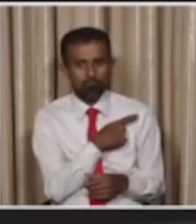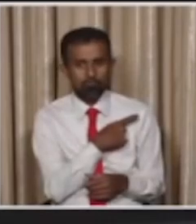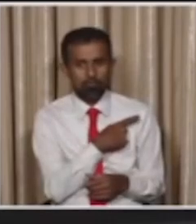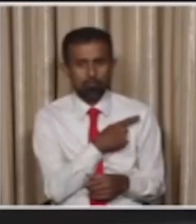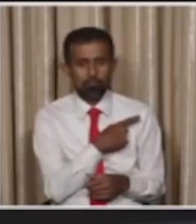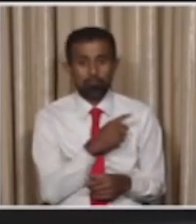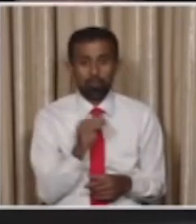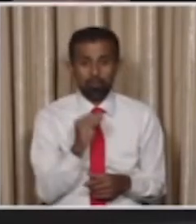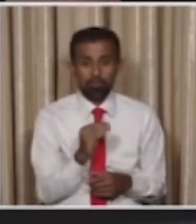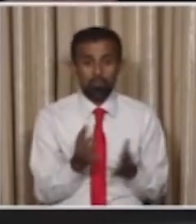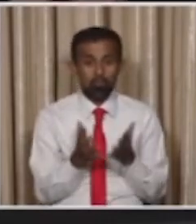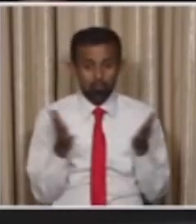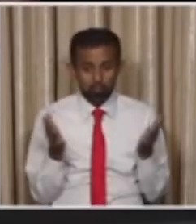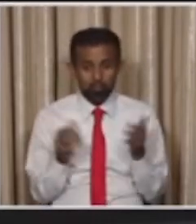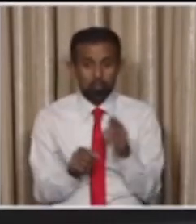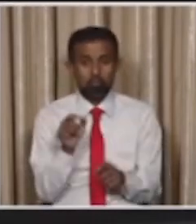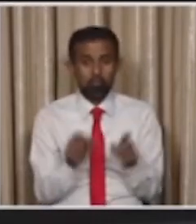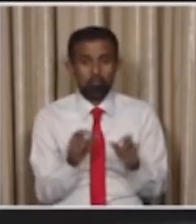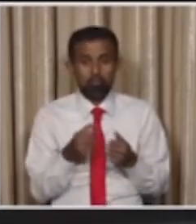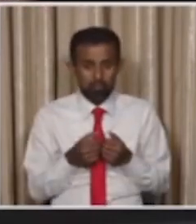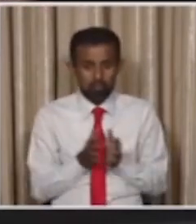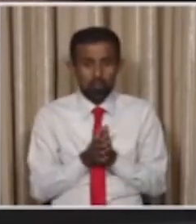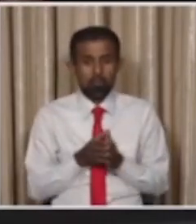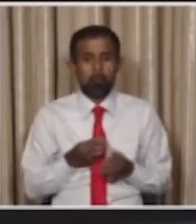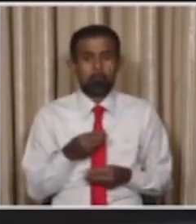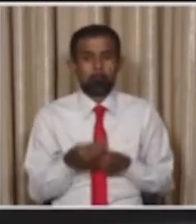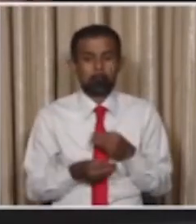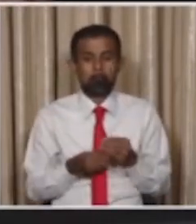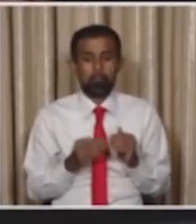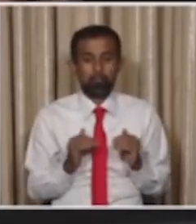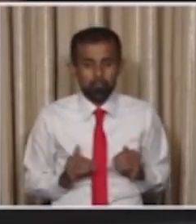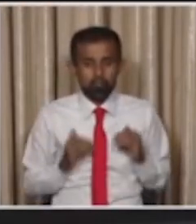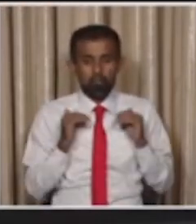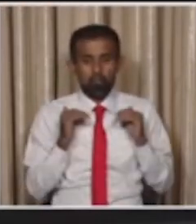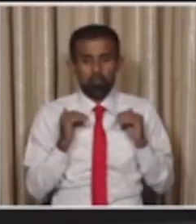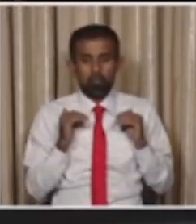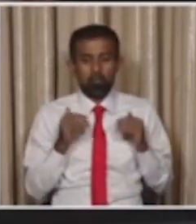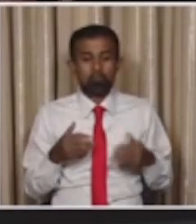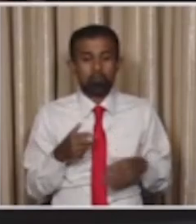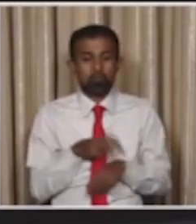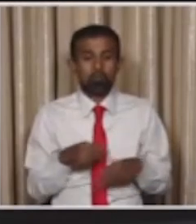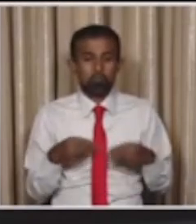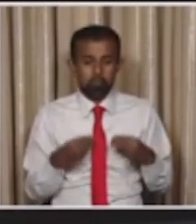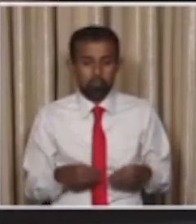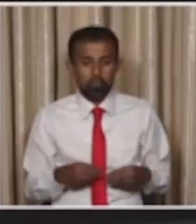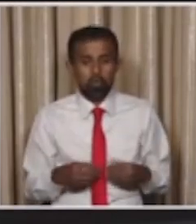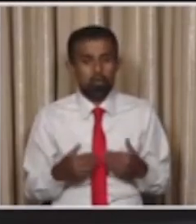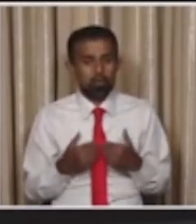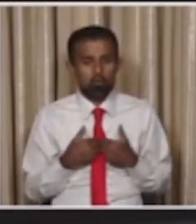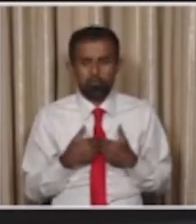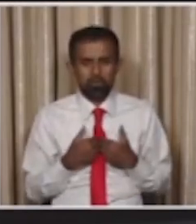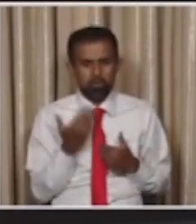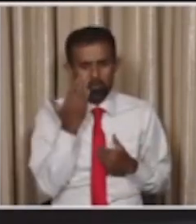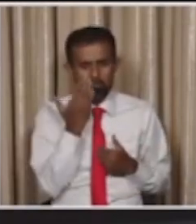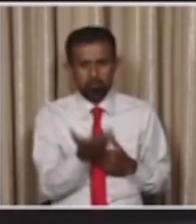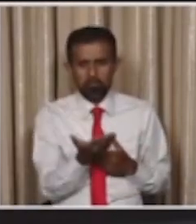නමුත් මේ බෞතරය පිරිසකට තමන්ගේ ව්‍යාපාර වලින් ගොඩනගා ගන්න මේ වෙච්ච හානියෙන් අපිට නම් පේන්නේ